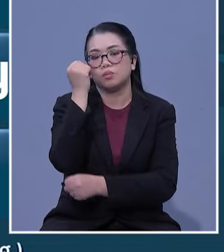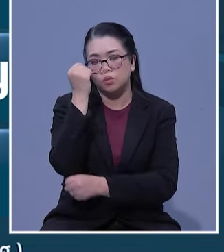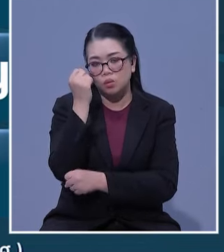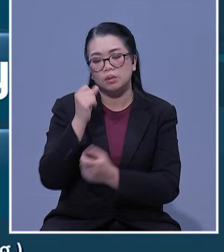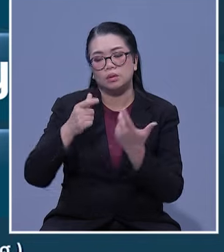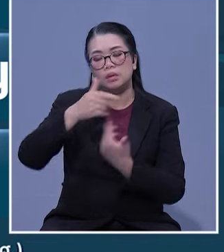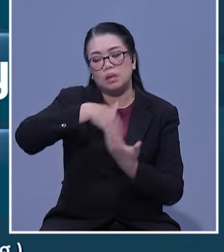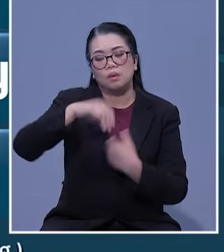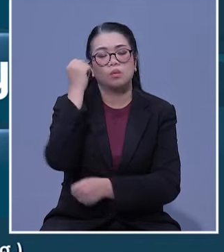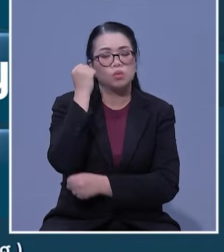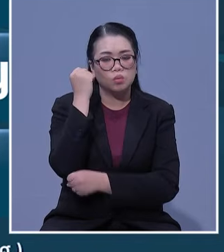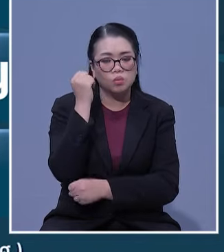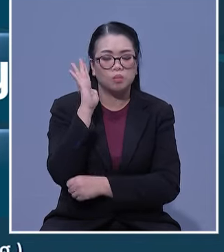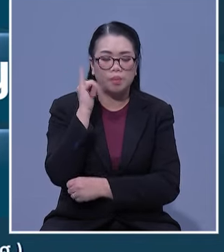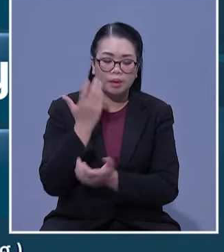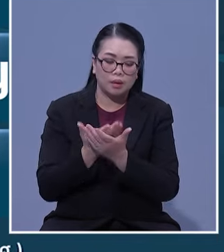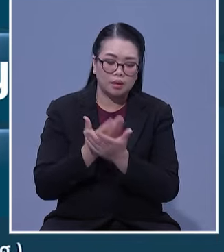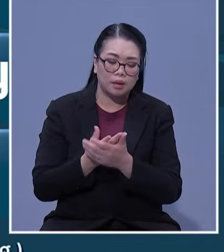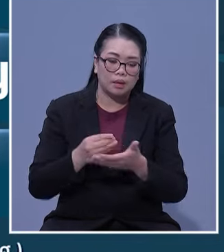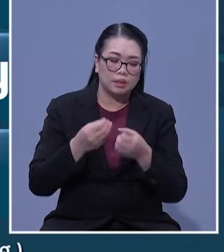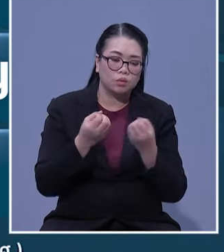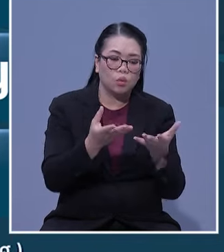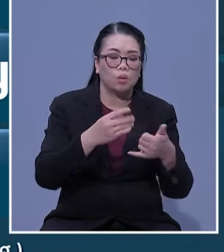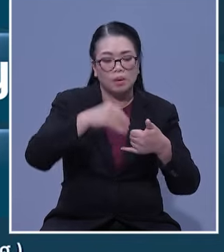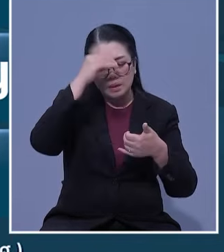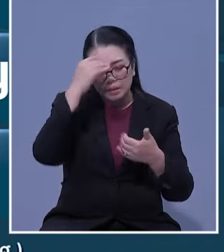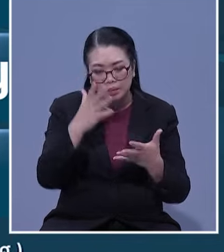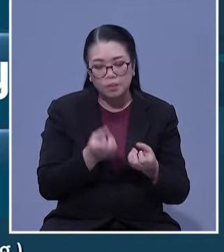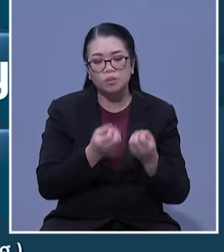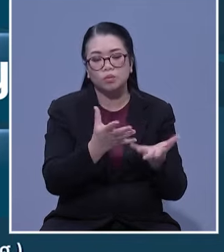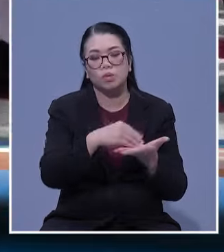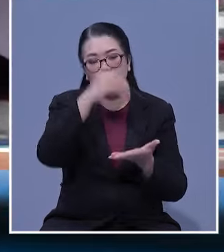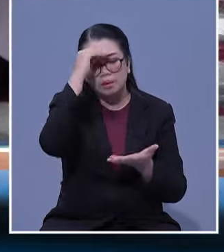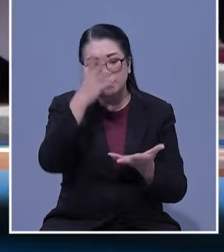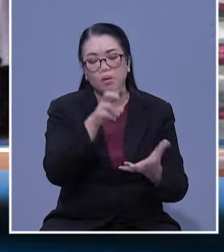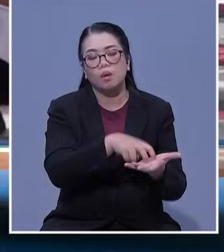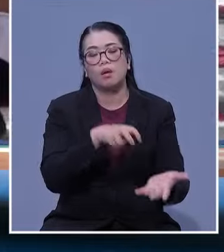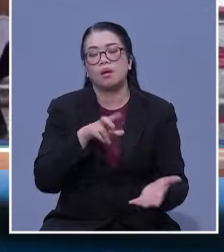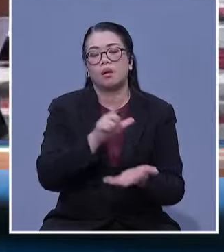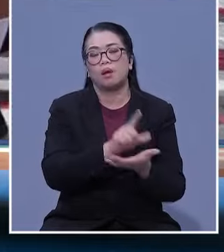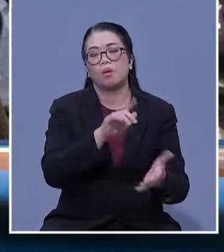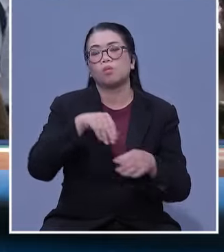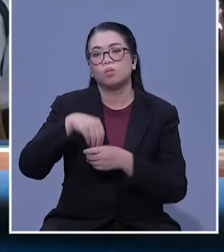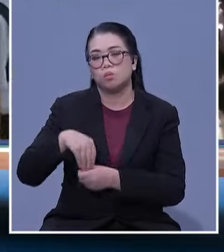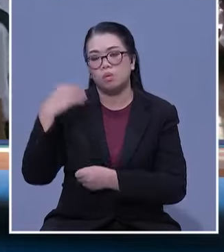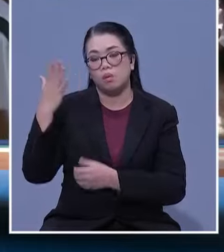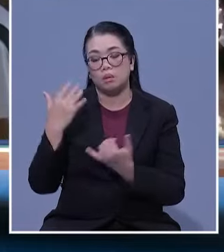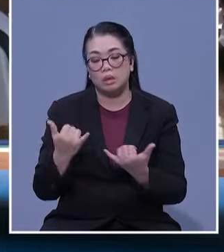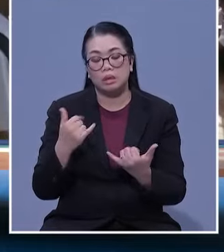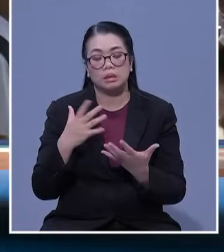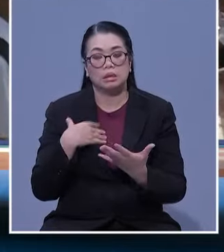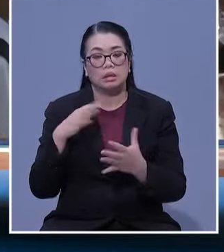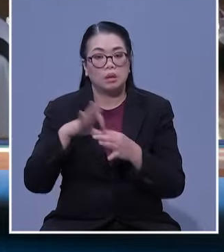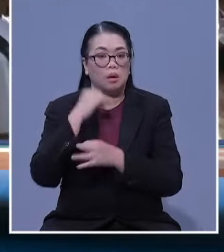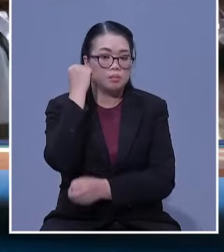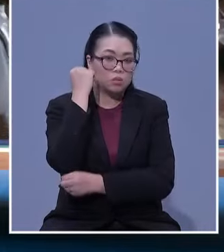เศรษฐกิจเป็นหลักเพราะเป็นเรื่องของความยากจนนึกออกมั้ยถ้าไม่มีเงินส่งเสียลูกก็ต้องให้ลูกออกมาก่อนแบบเนี้ยนะครับแต่ว่าตอนนี้ไม่ใช่แค่เรื่อง